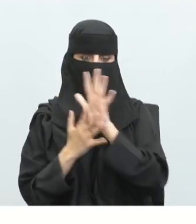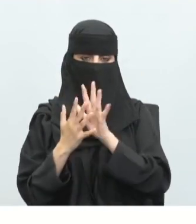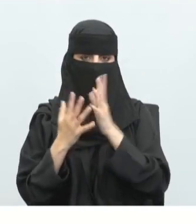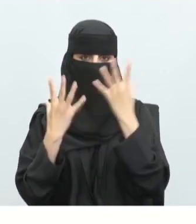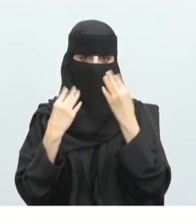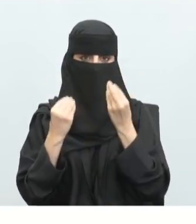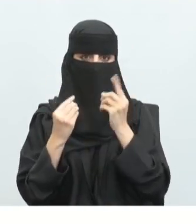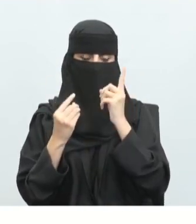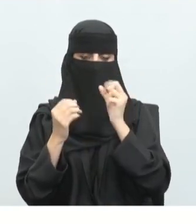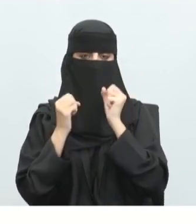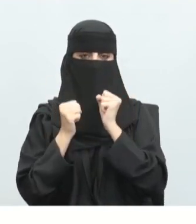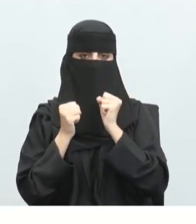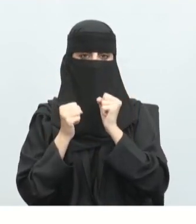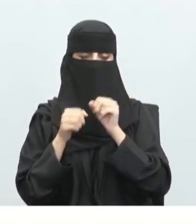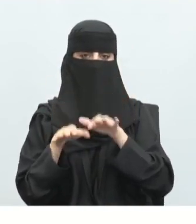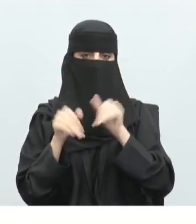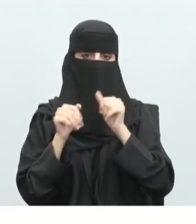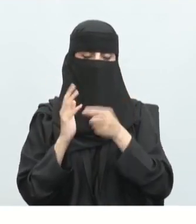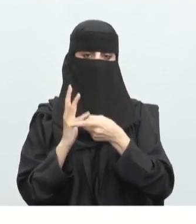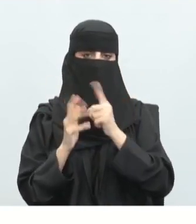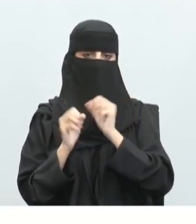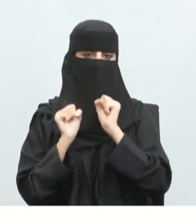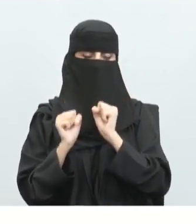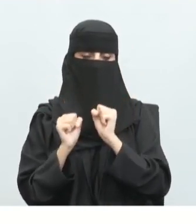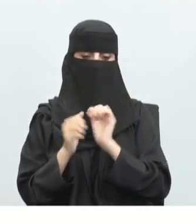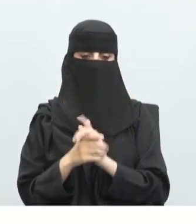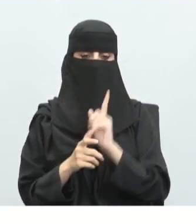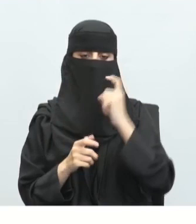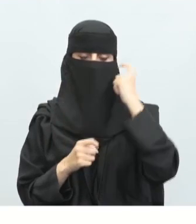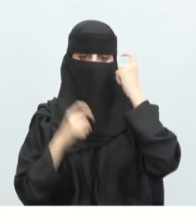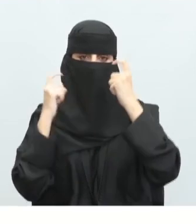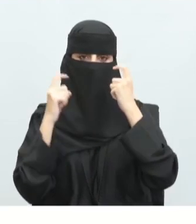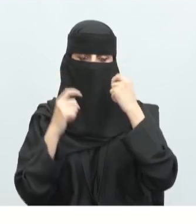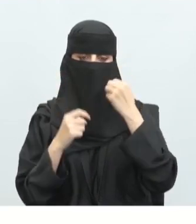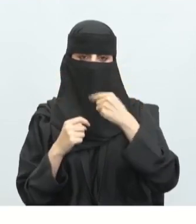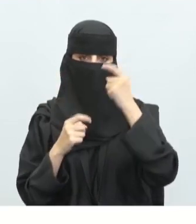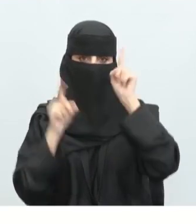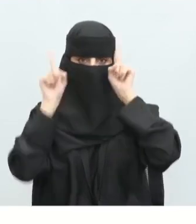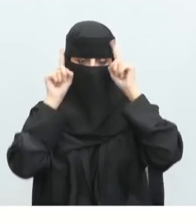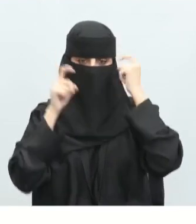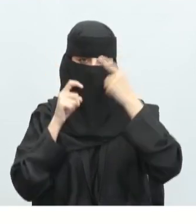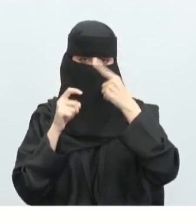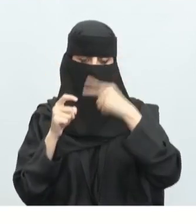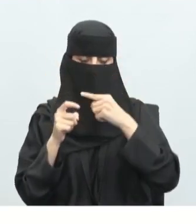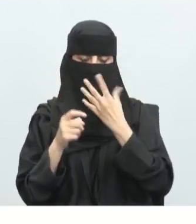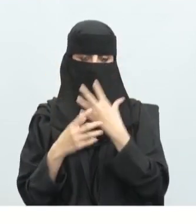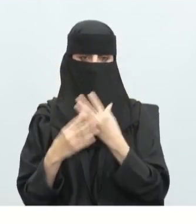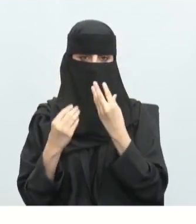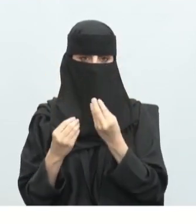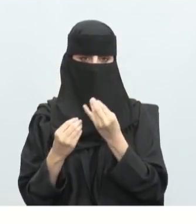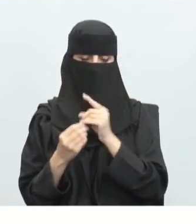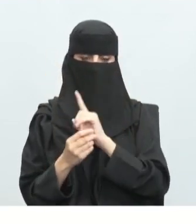جميلان اقر في نفسه اخيرا بان الجمال في احيان كثيره